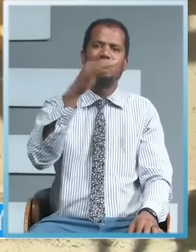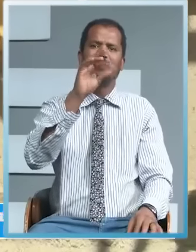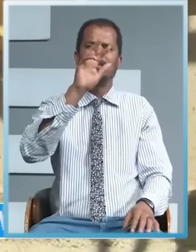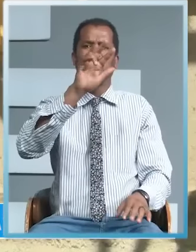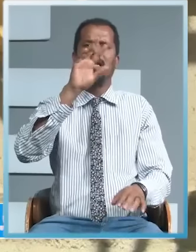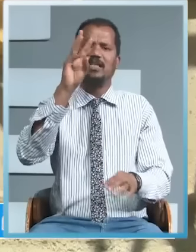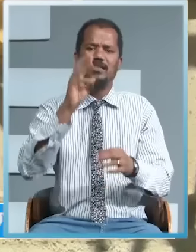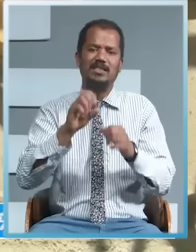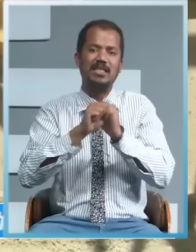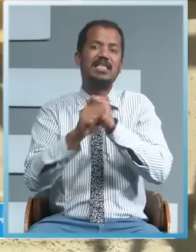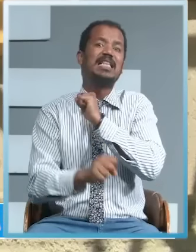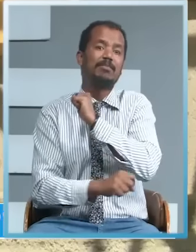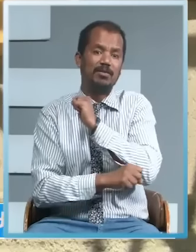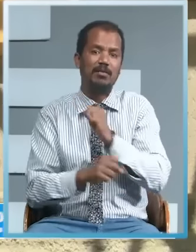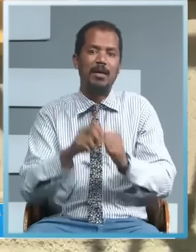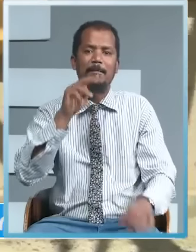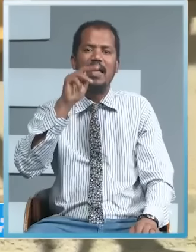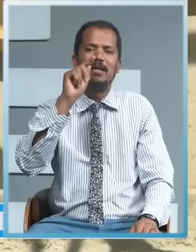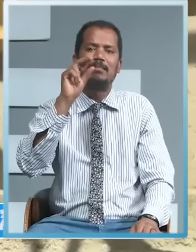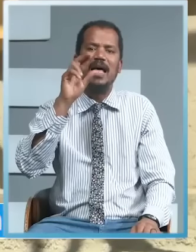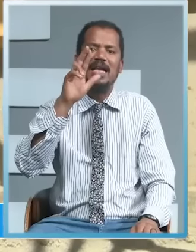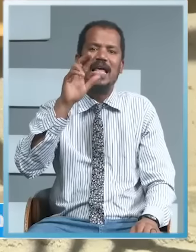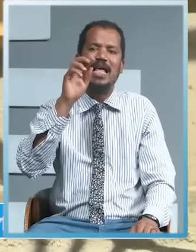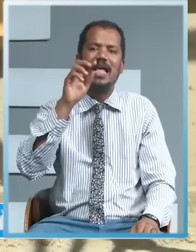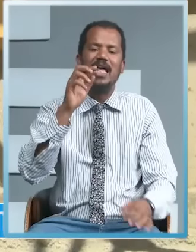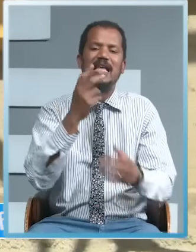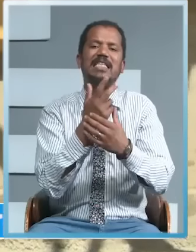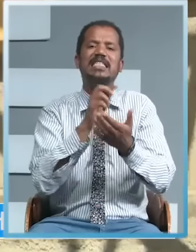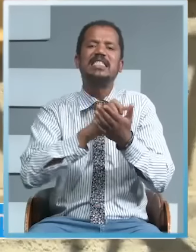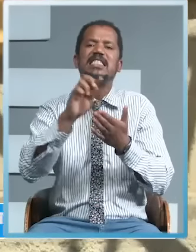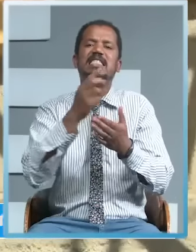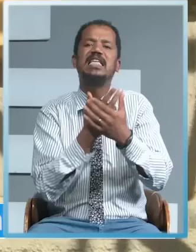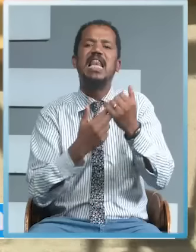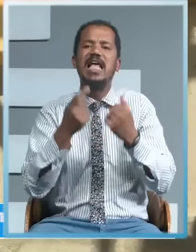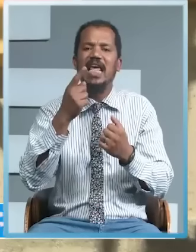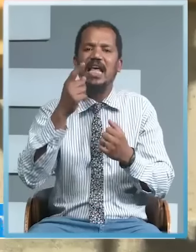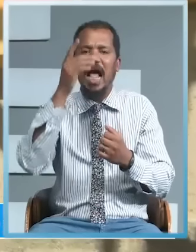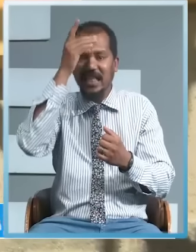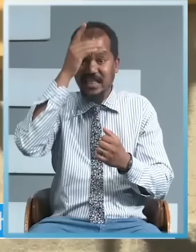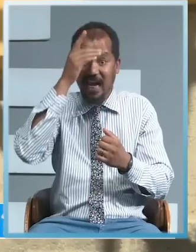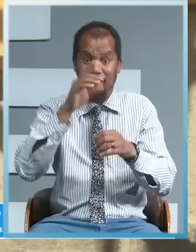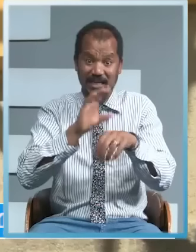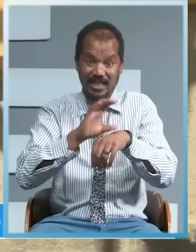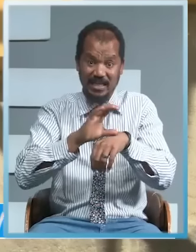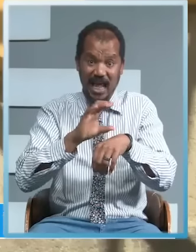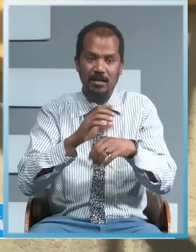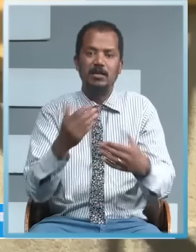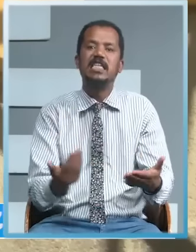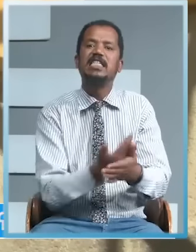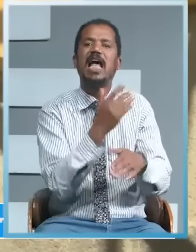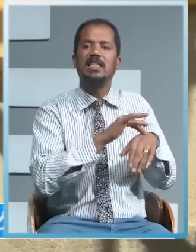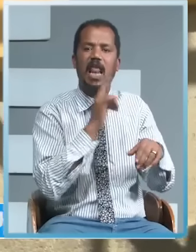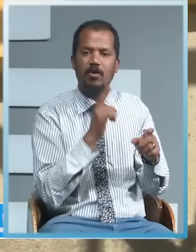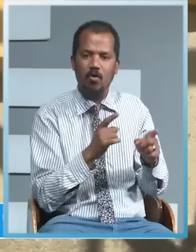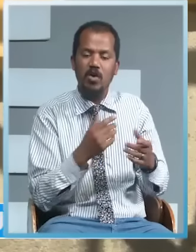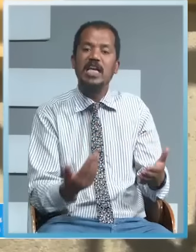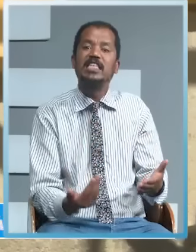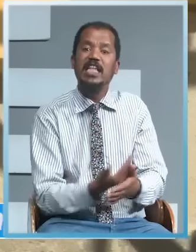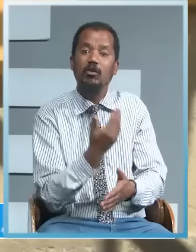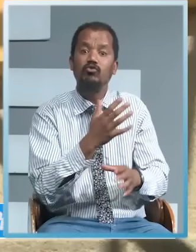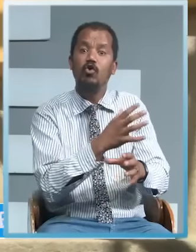በ1936 ዓመተ ምህረት የተመሰረተው የመንበረ ጸባኦት ቅድስት ሥላሴ ካቴድራል ቤተክርስቲያን በእድሳት ላይ ነው።